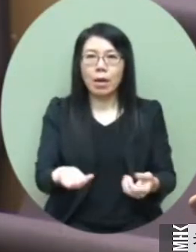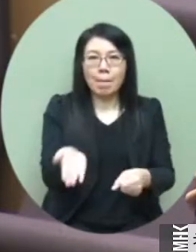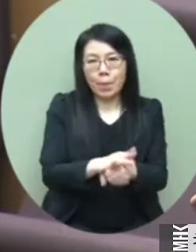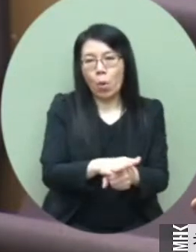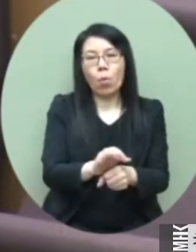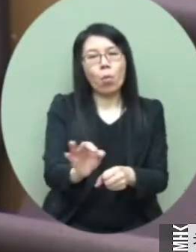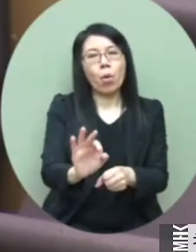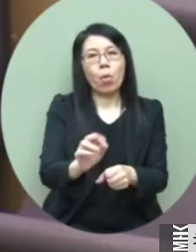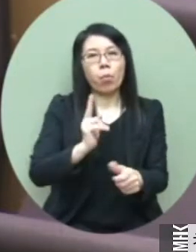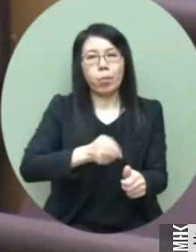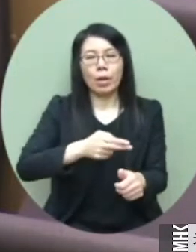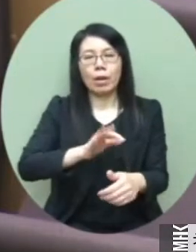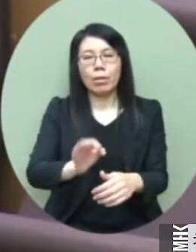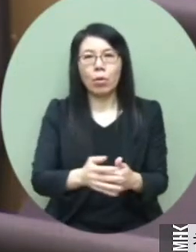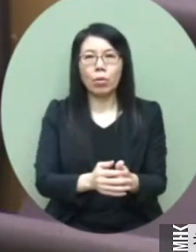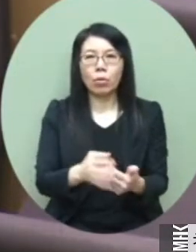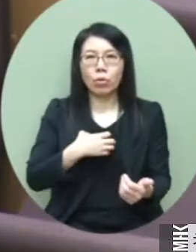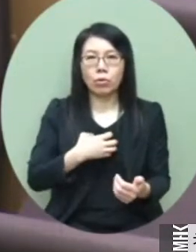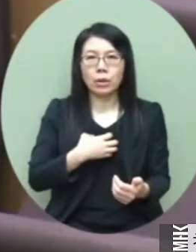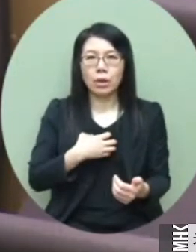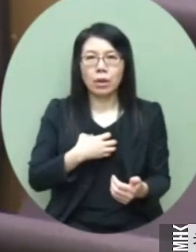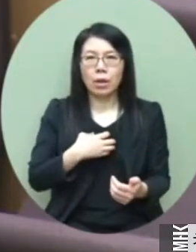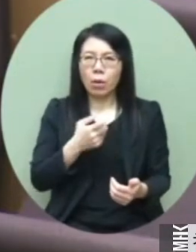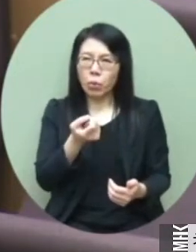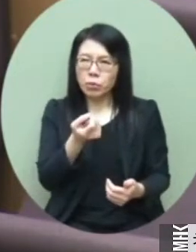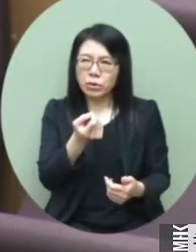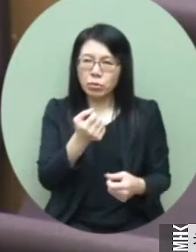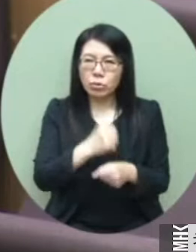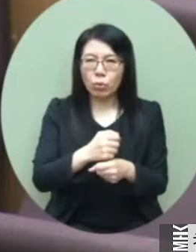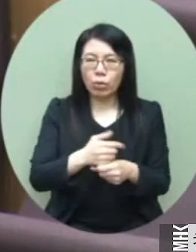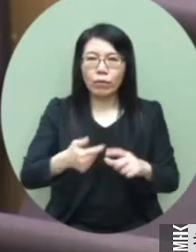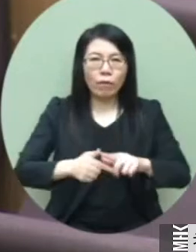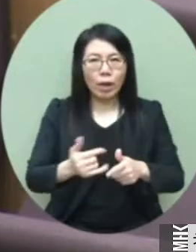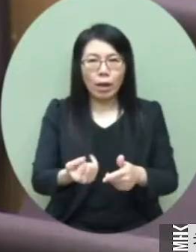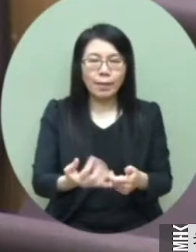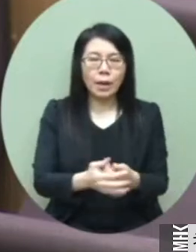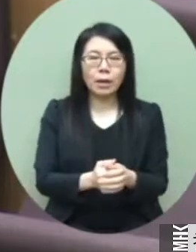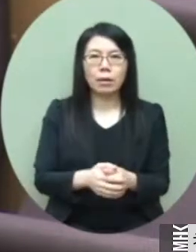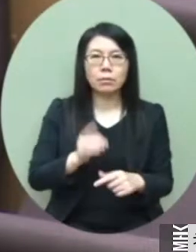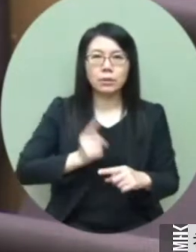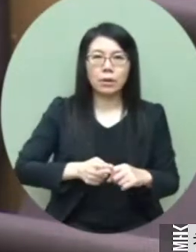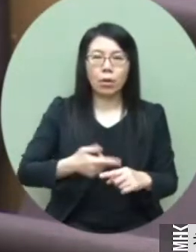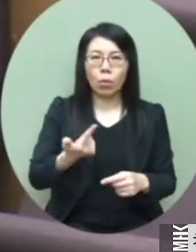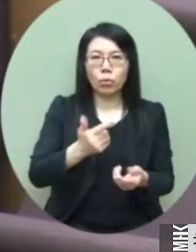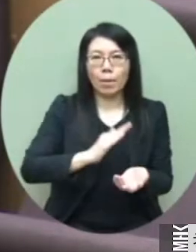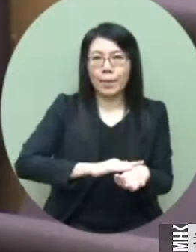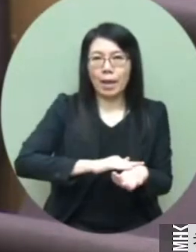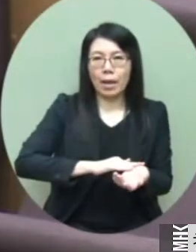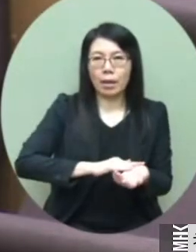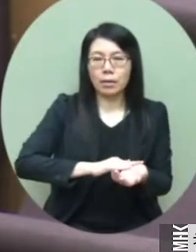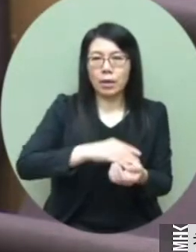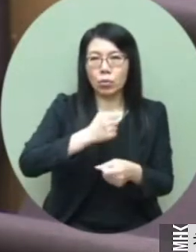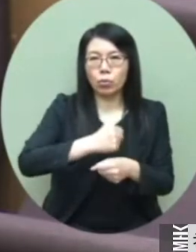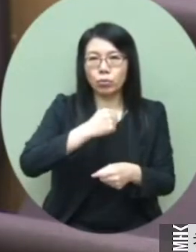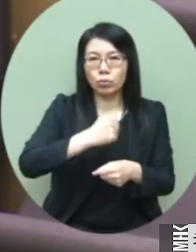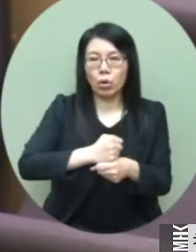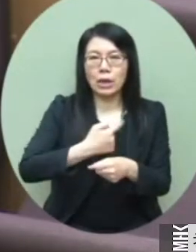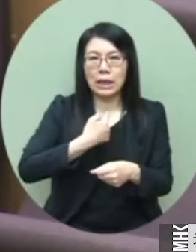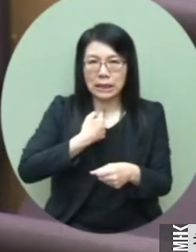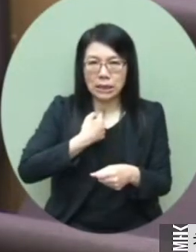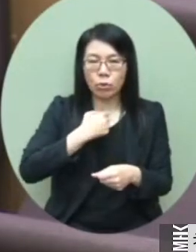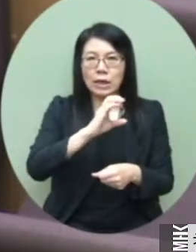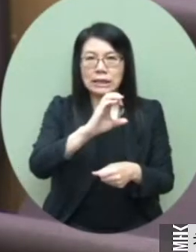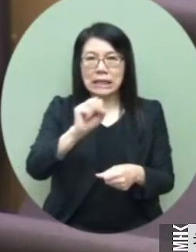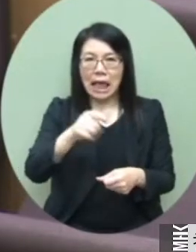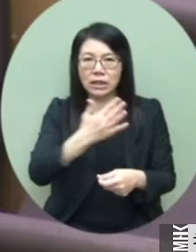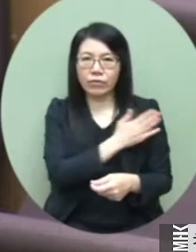再任命啦，會唔會都覺得係一個比較罕見啲嘅做法咧？定係即係其實好多疫情上嘅嘢都要CS 去統